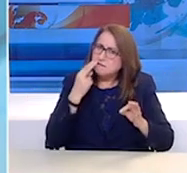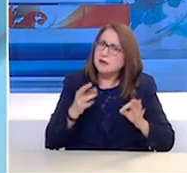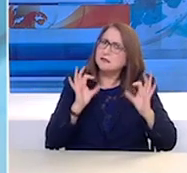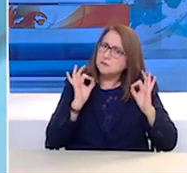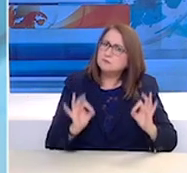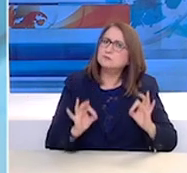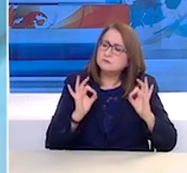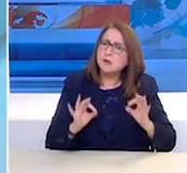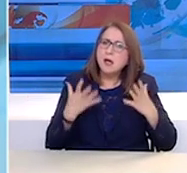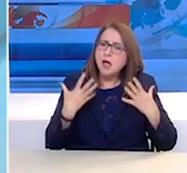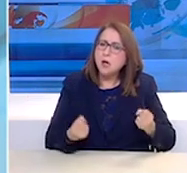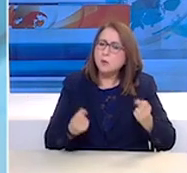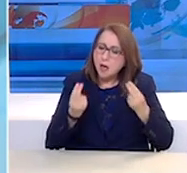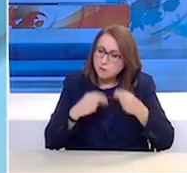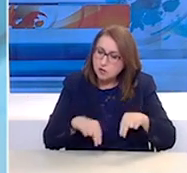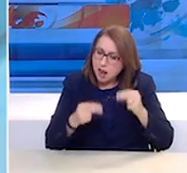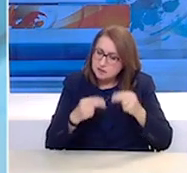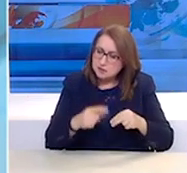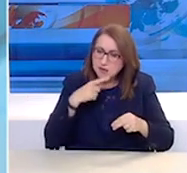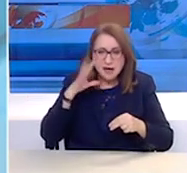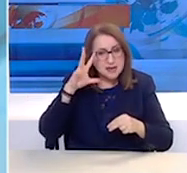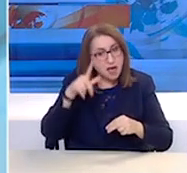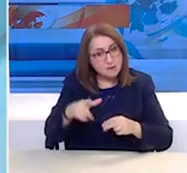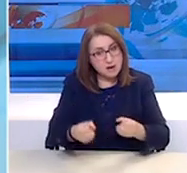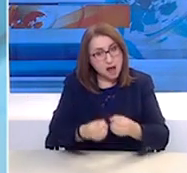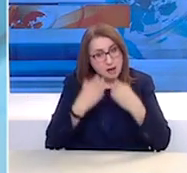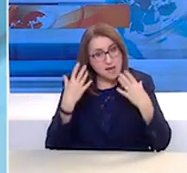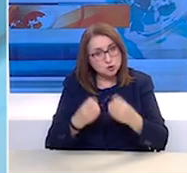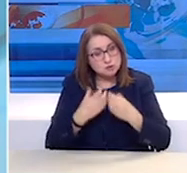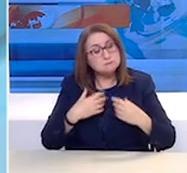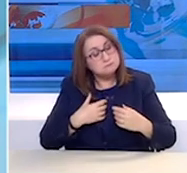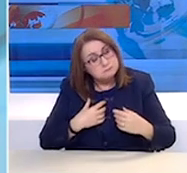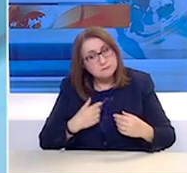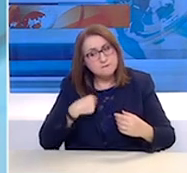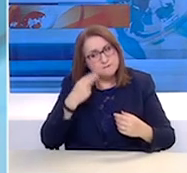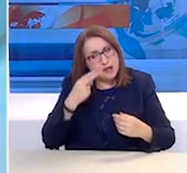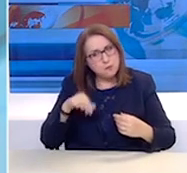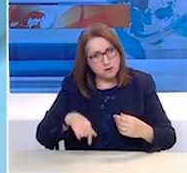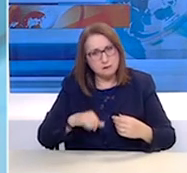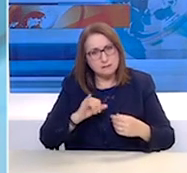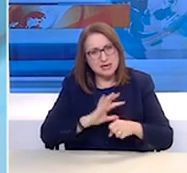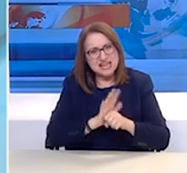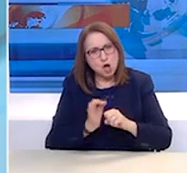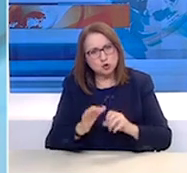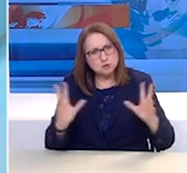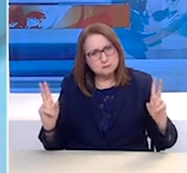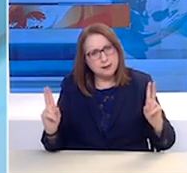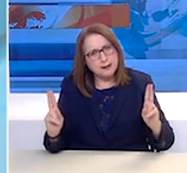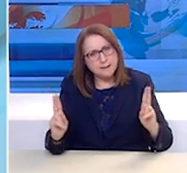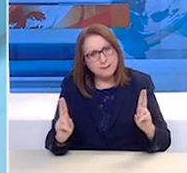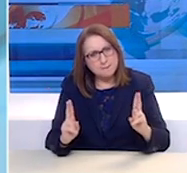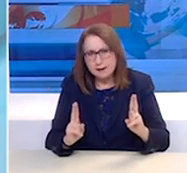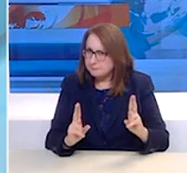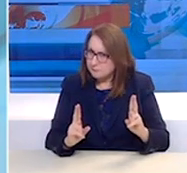από τα δεδομένα που μας ενημερώνεται καθημερινά, υπάρχει σταδιακή υποχώρηση του ρυθμού μετάδοσης στη χώρα μας. Μεταξύ των δεδομένων,